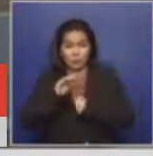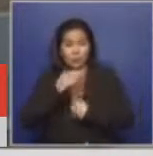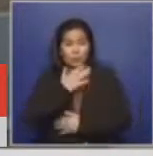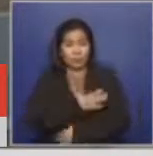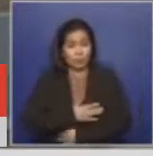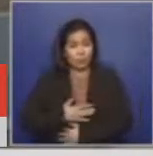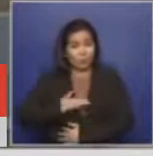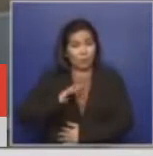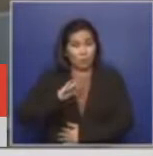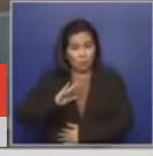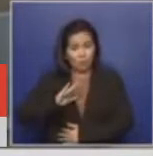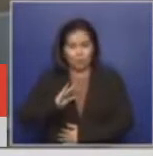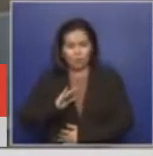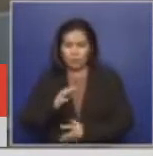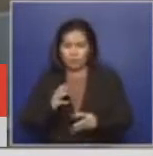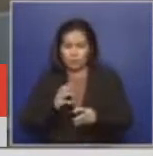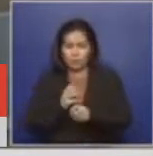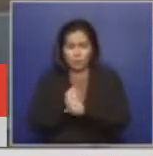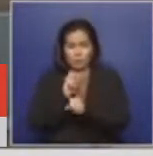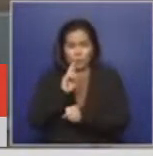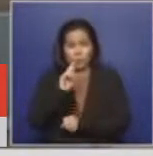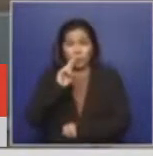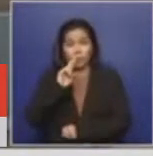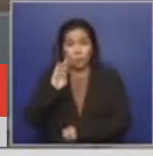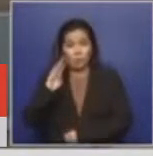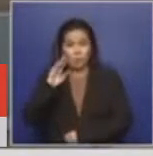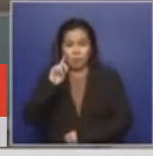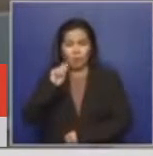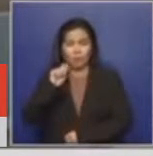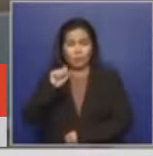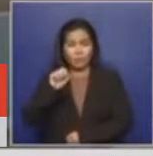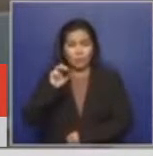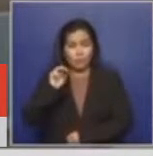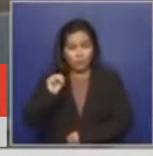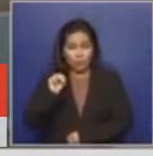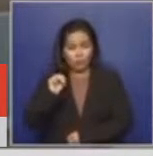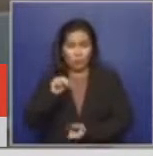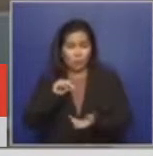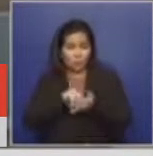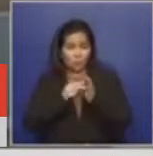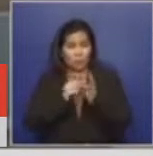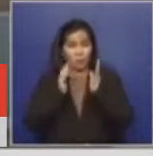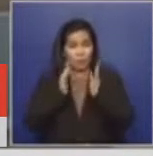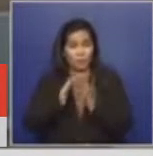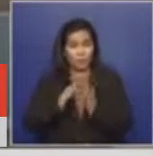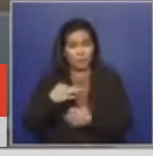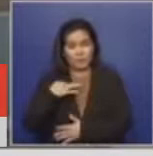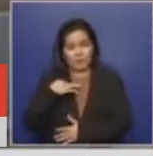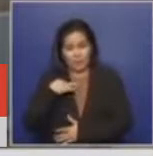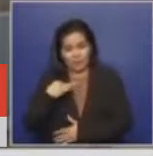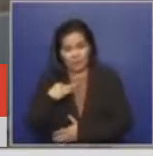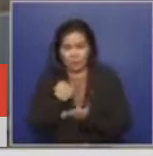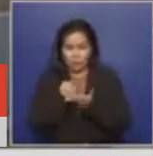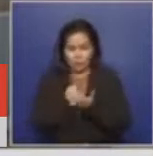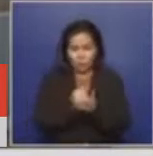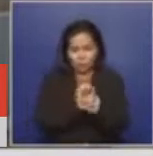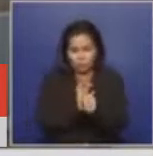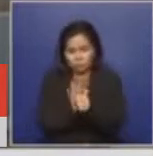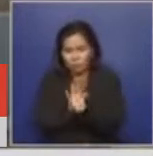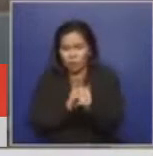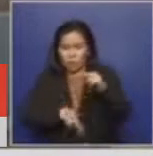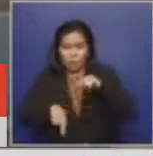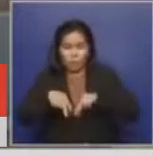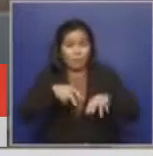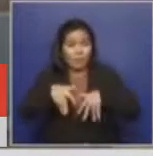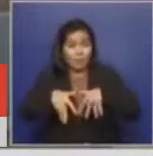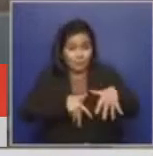ราะแล้วระบบอสม.ที่เป็นผู้ที่ประชาชนเป็นผู้ที่อาสามาช่วยเหลือพี่น้องประชา